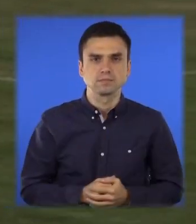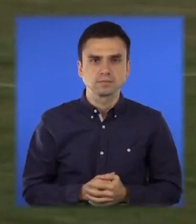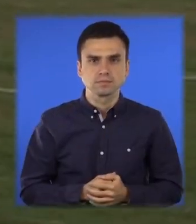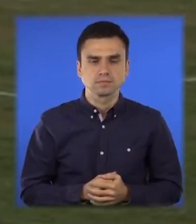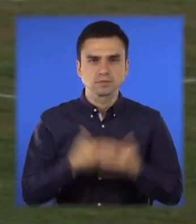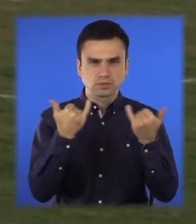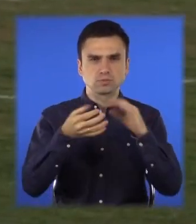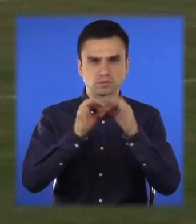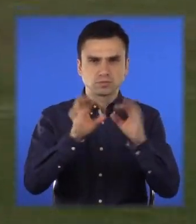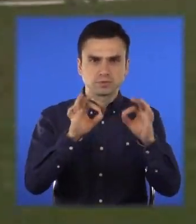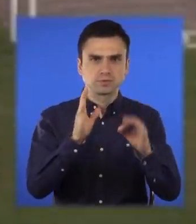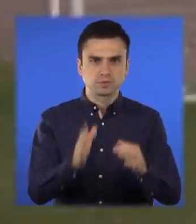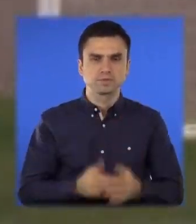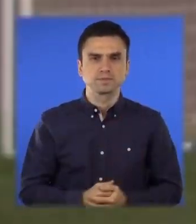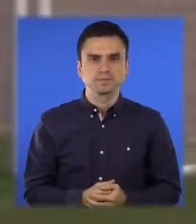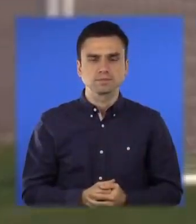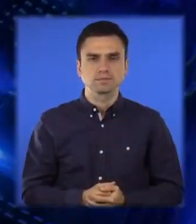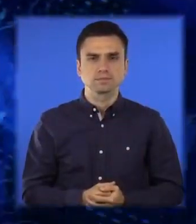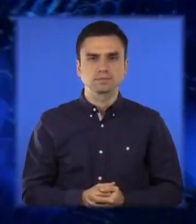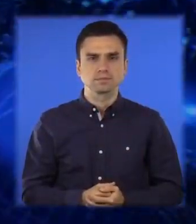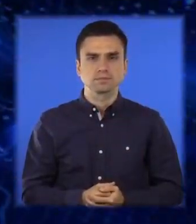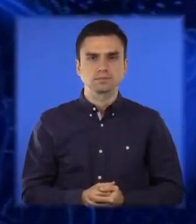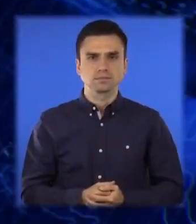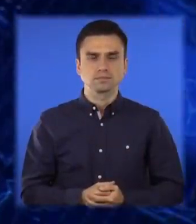Подробиці новин далі.